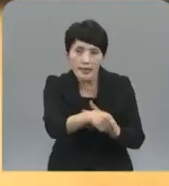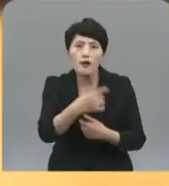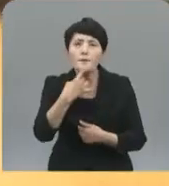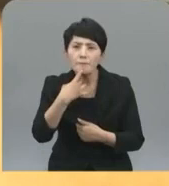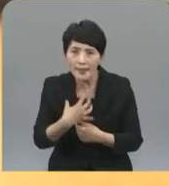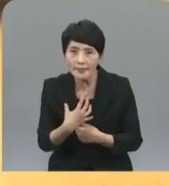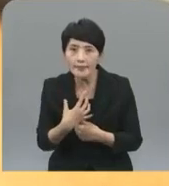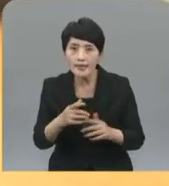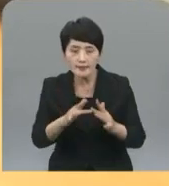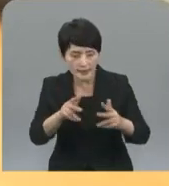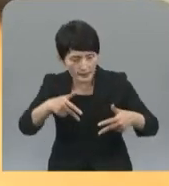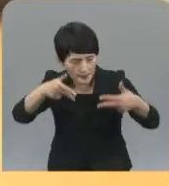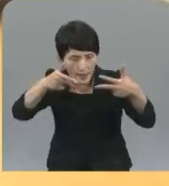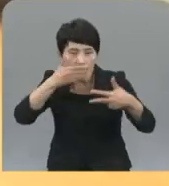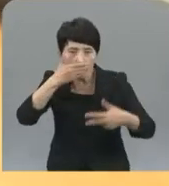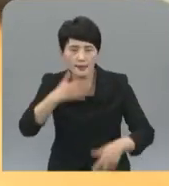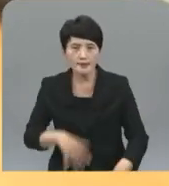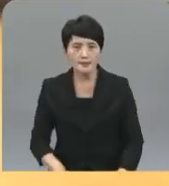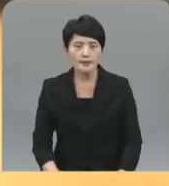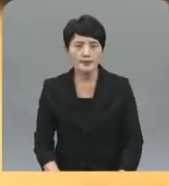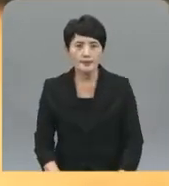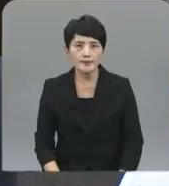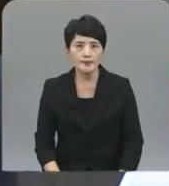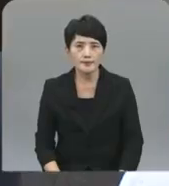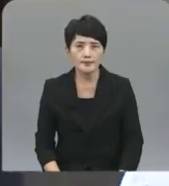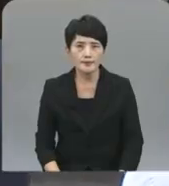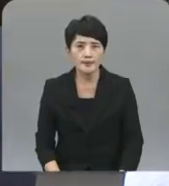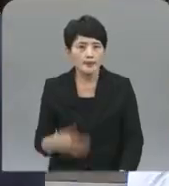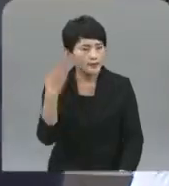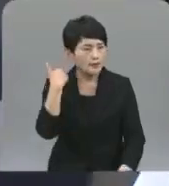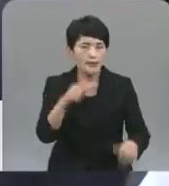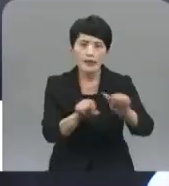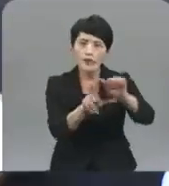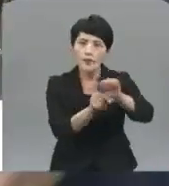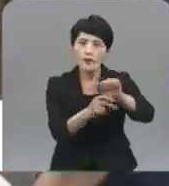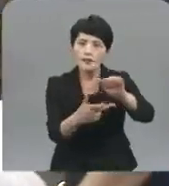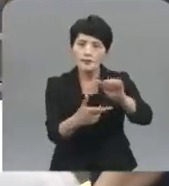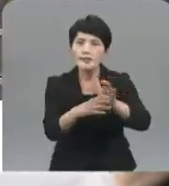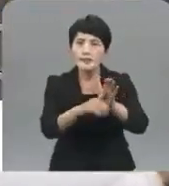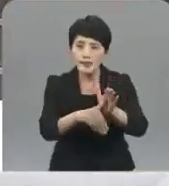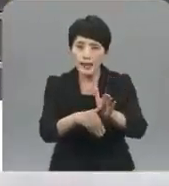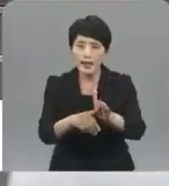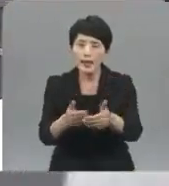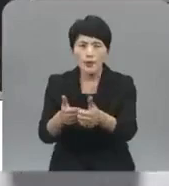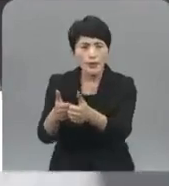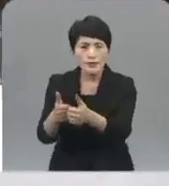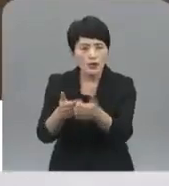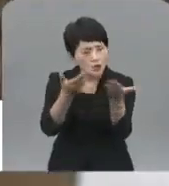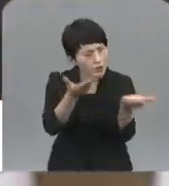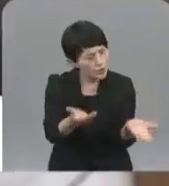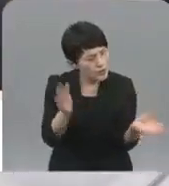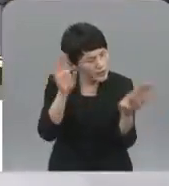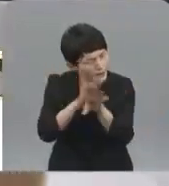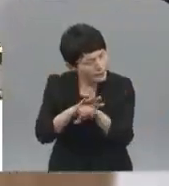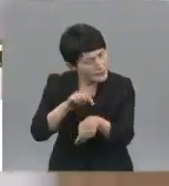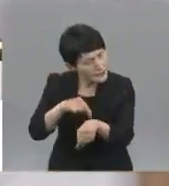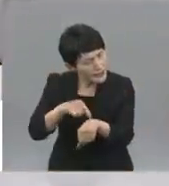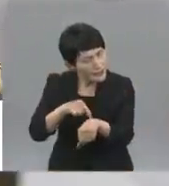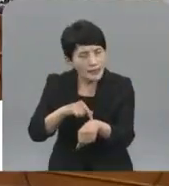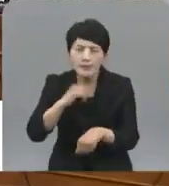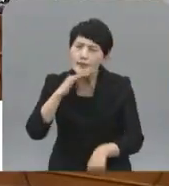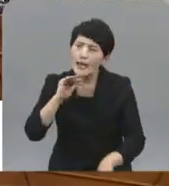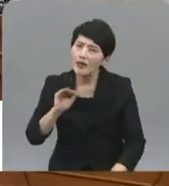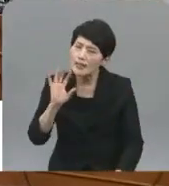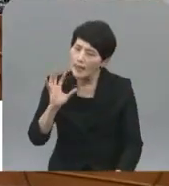trong trường hợp từng được điều trị trực tiếp trong vòng 1 năm còn các bệnh nhân mắc bệnh khác thì từng được điều trị trực tiếp trong vòng 30 ngày